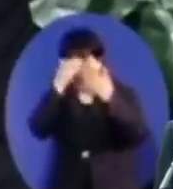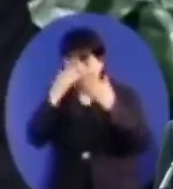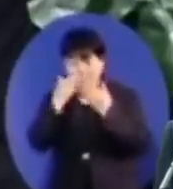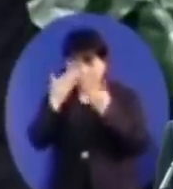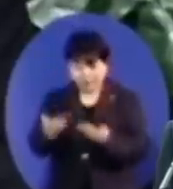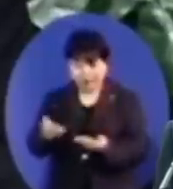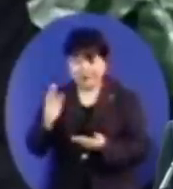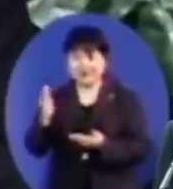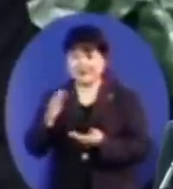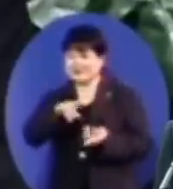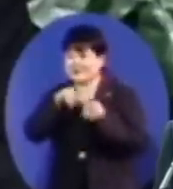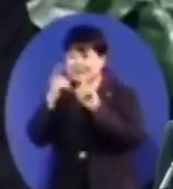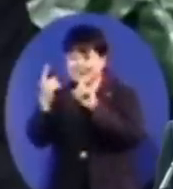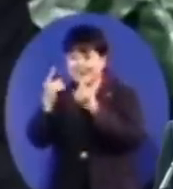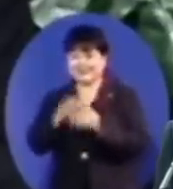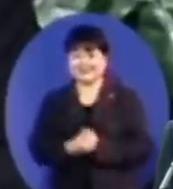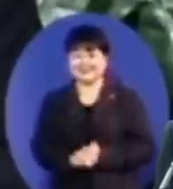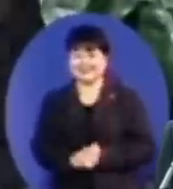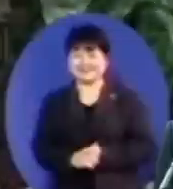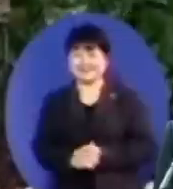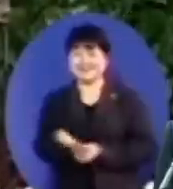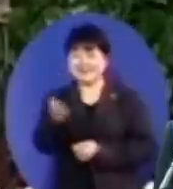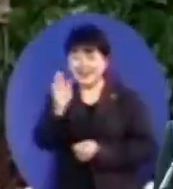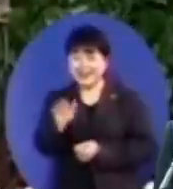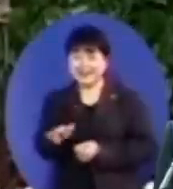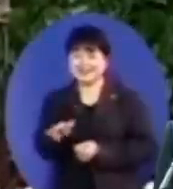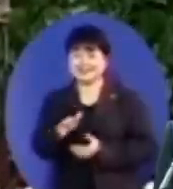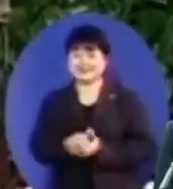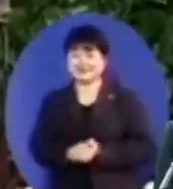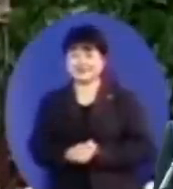나옵니다. 살아납니다. 그러나